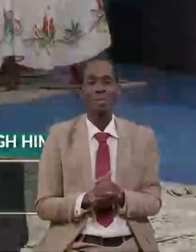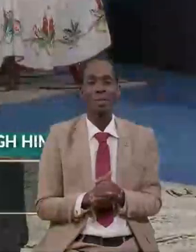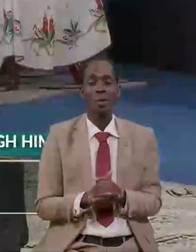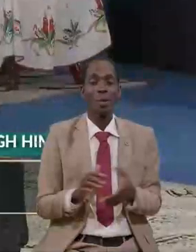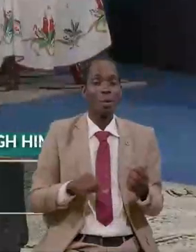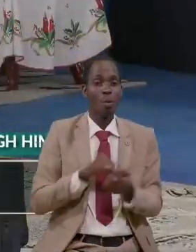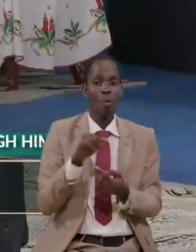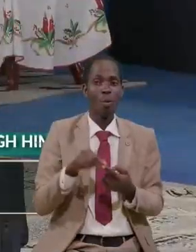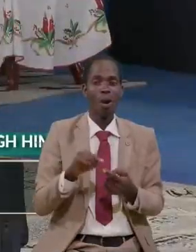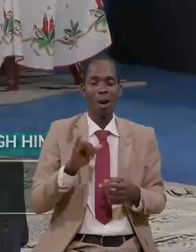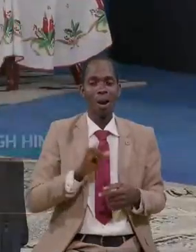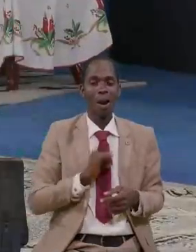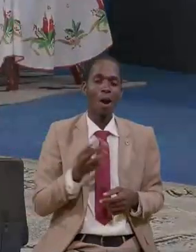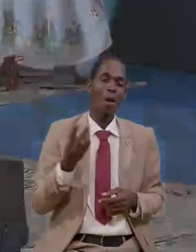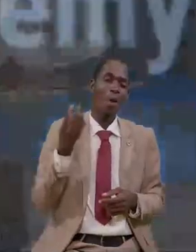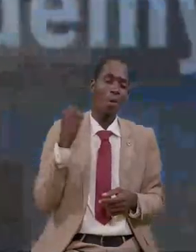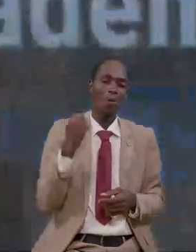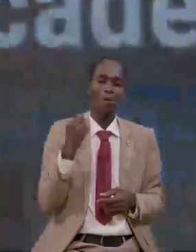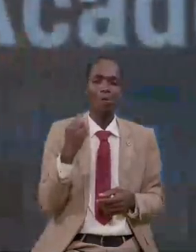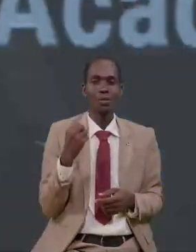Quand j'étais plus jeune,